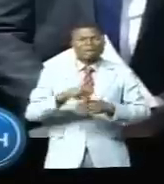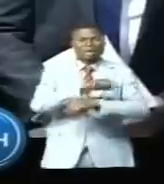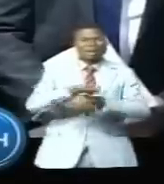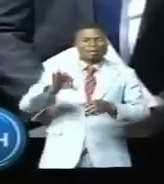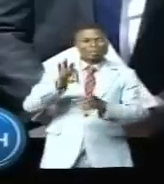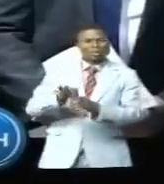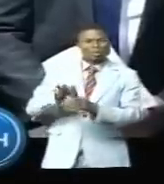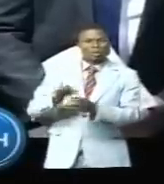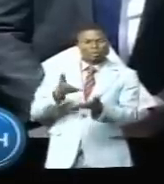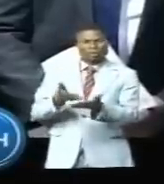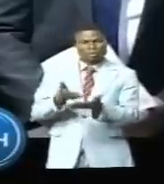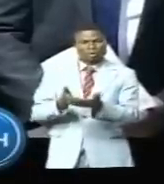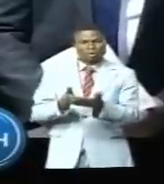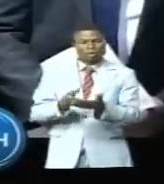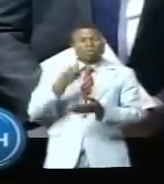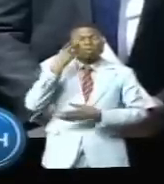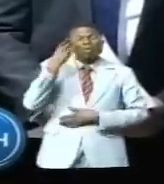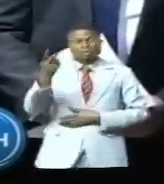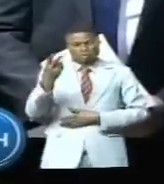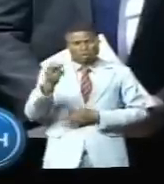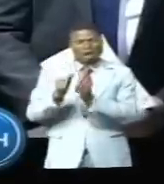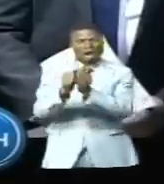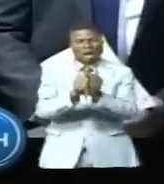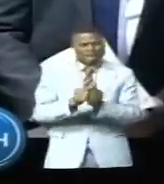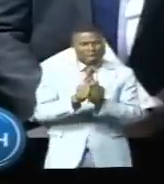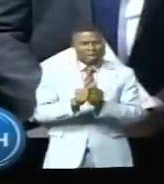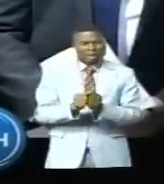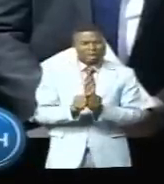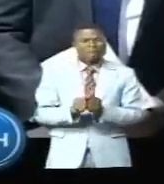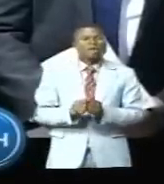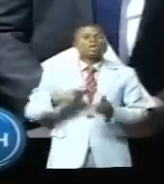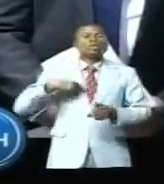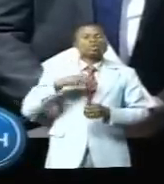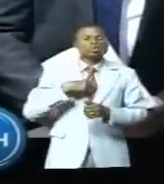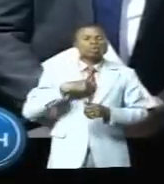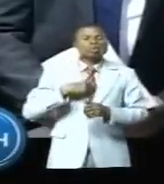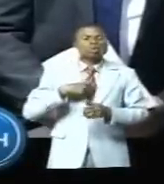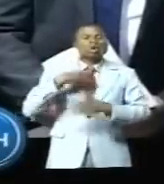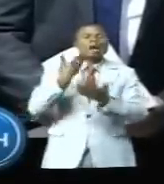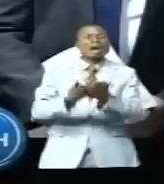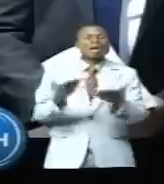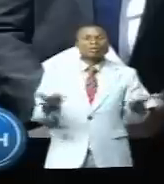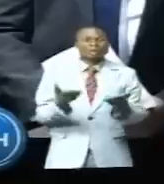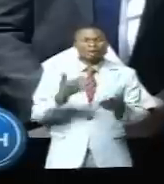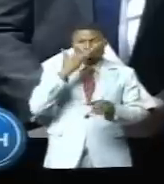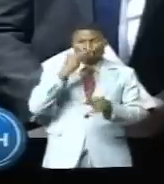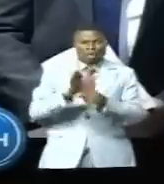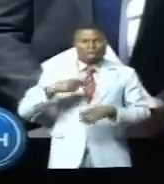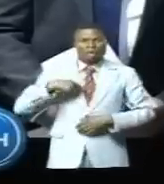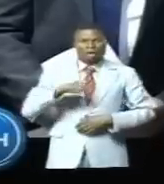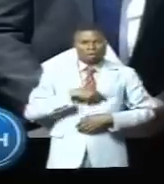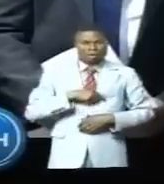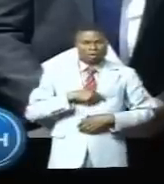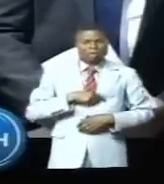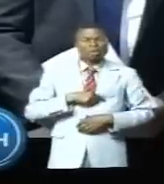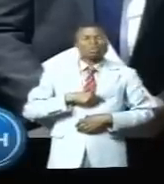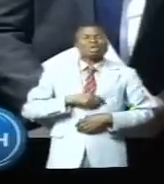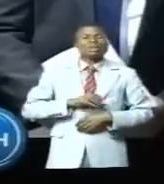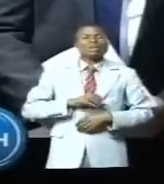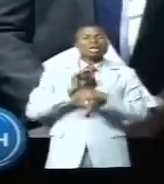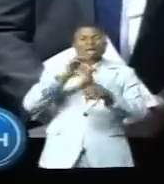électorale pour voir avec elle où est-ce que nous en étions. Ils nous ont rassurés de l'engagement ferme de la